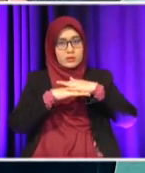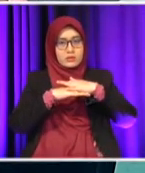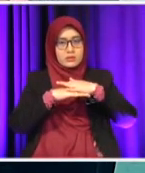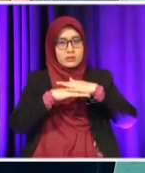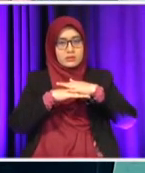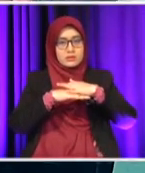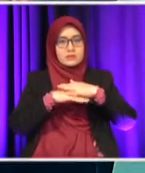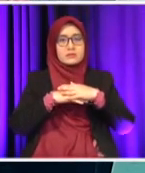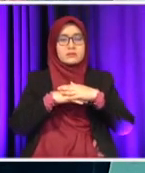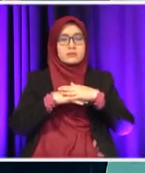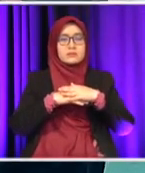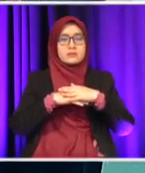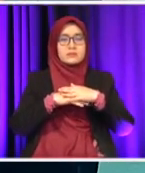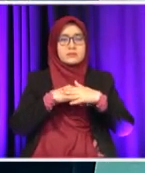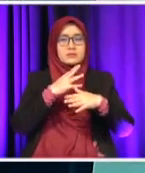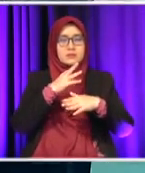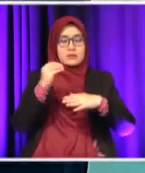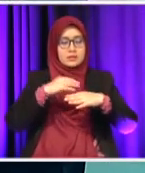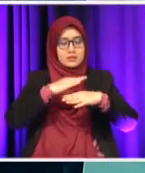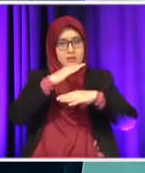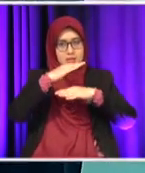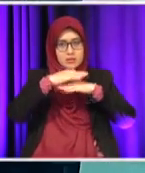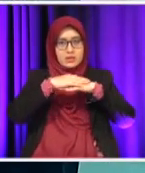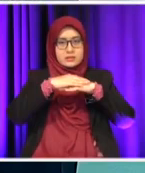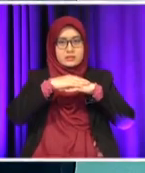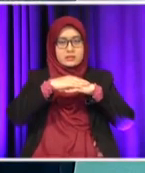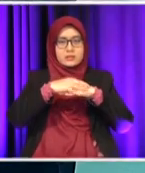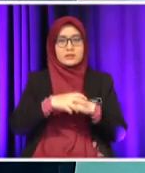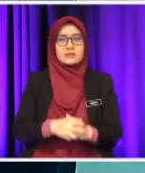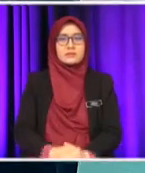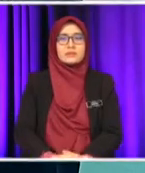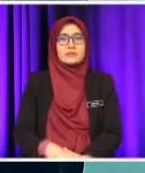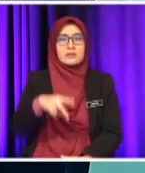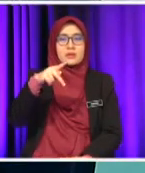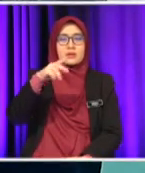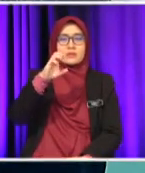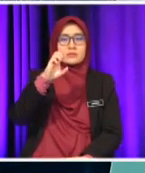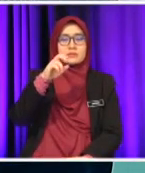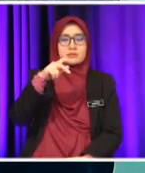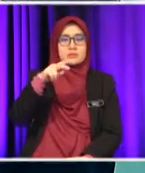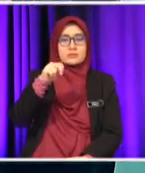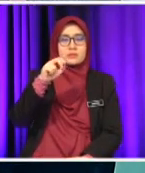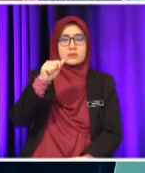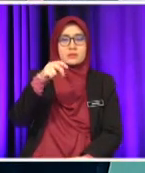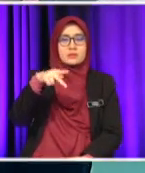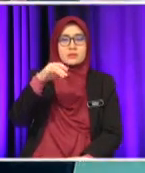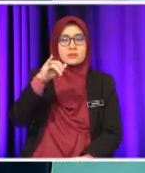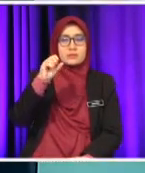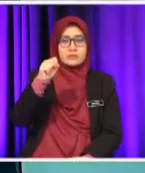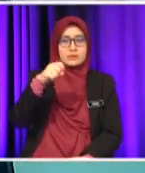dan Selain itu ada penapis seperti Ria ada penapis kimia dan biologi